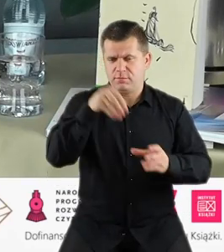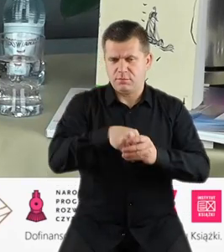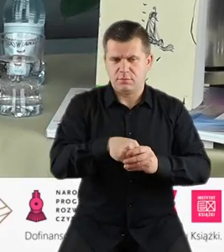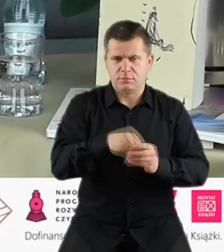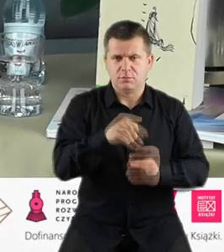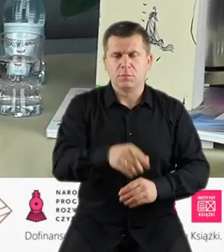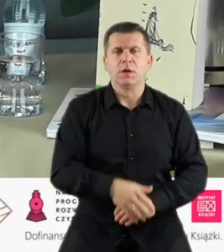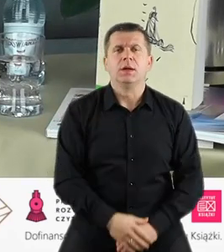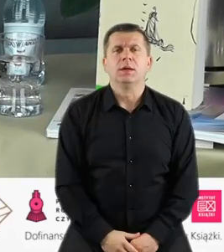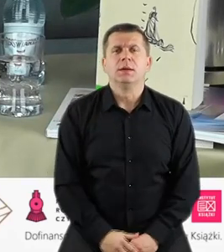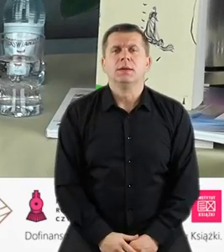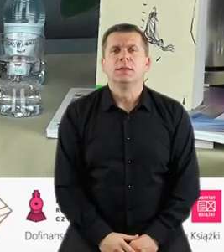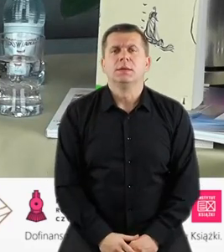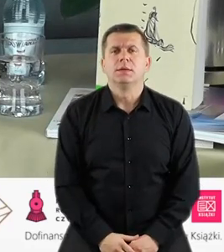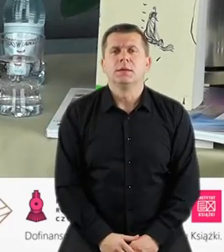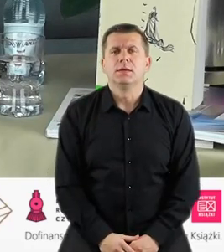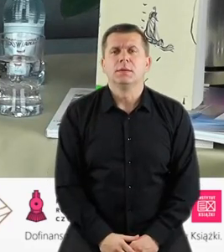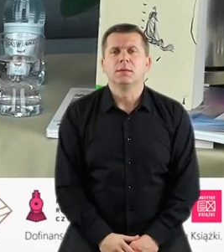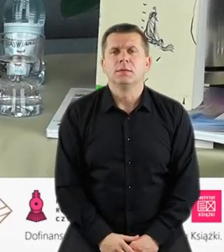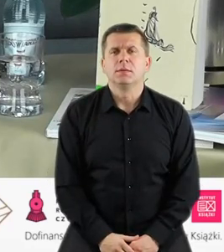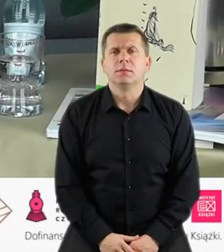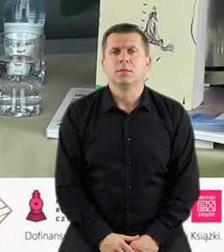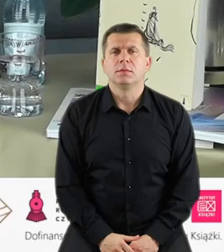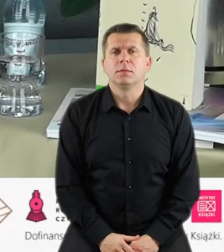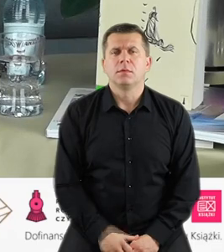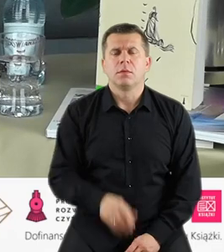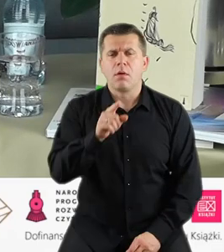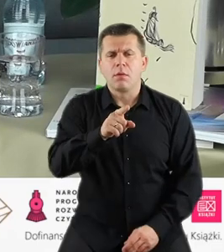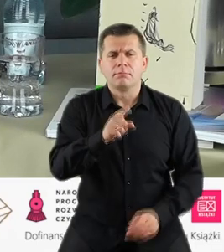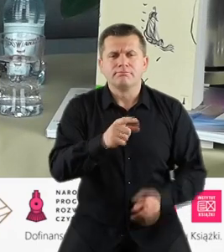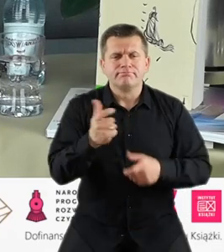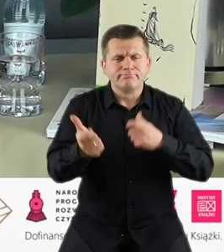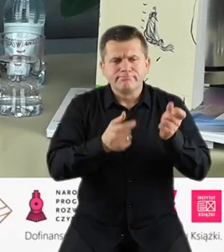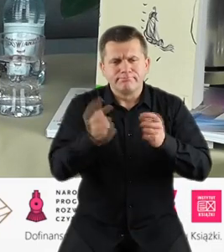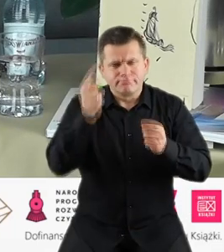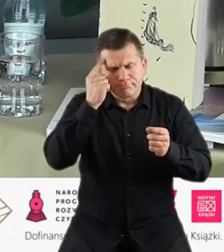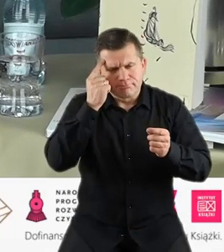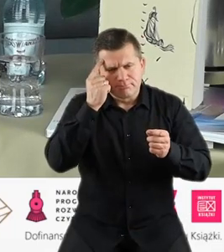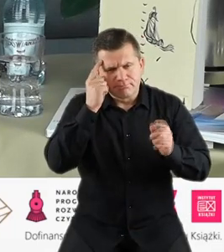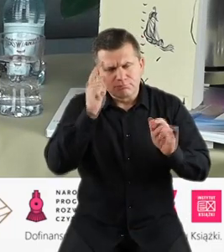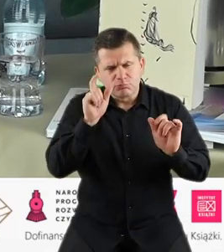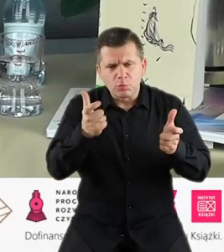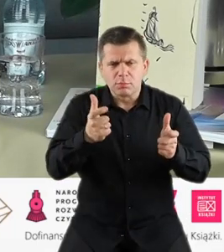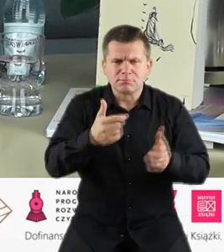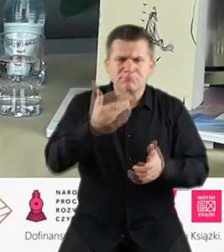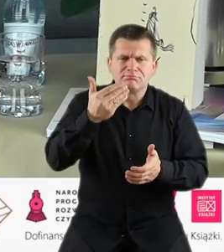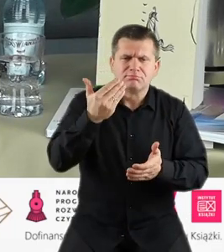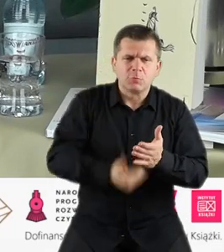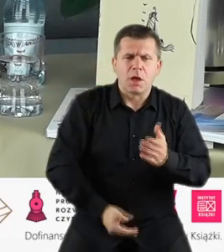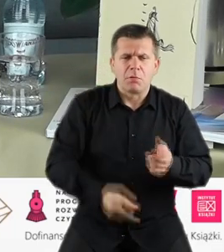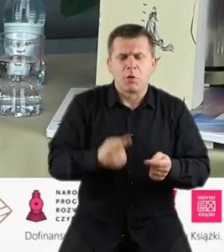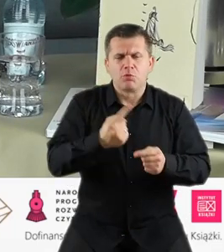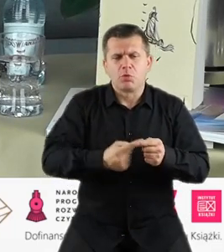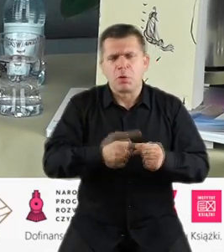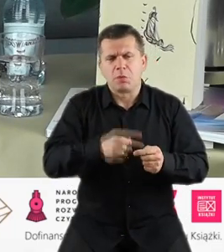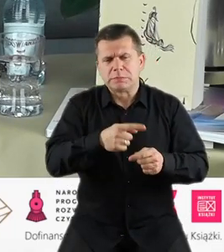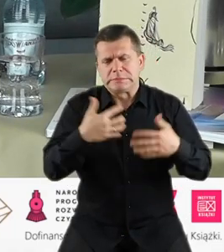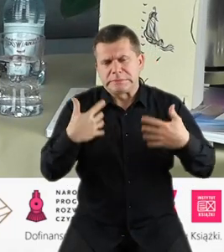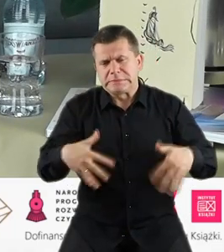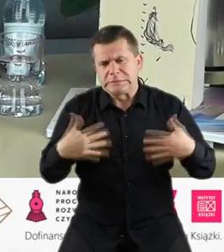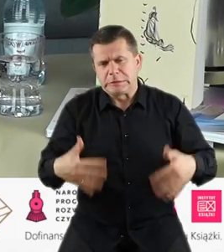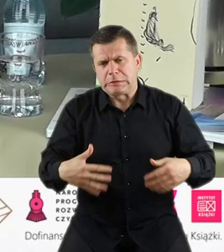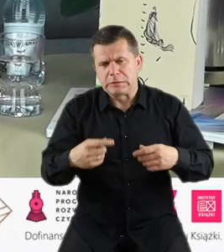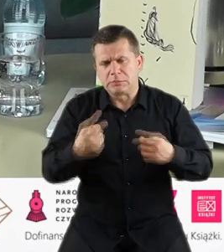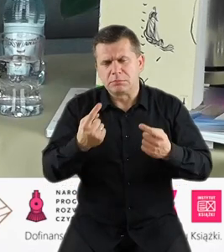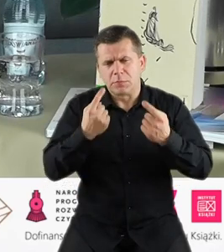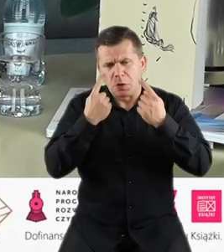jakaś część bohaterów, którzy ewidentnie zmierzają ku przepaści, ku rozpaczy, tak? Zaczyna